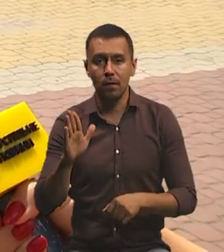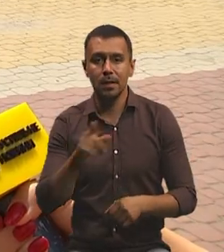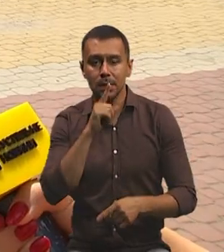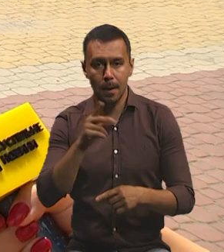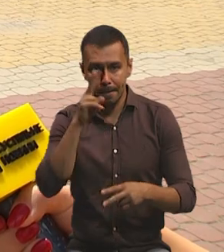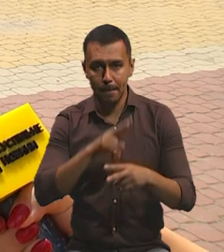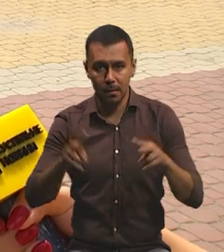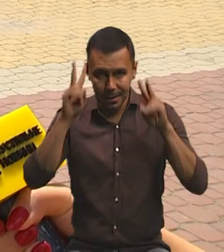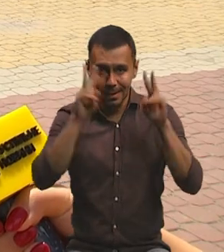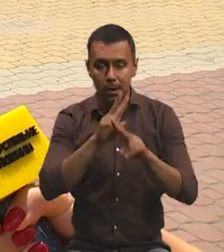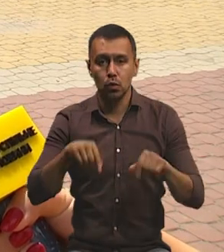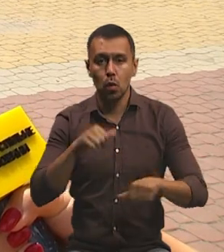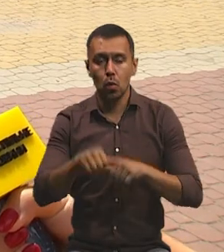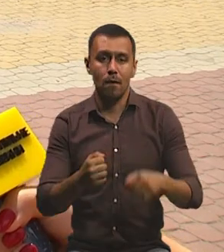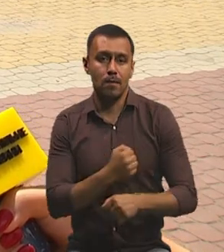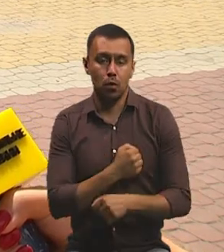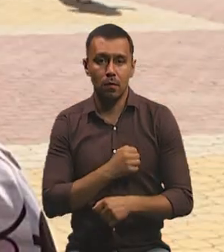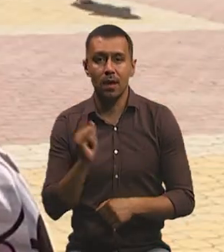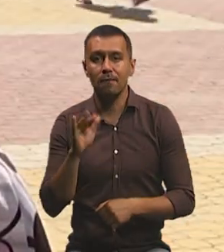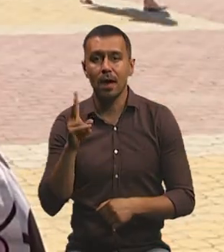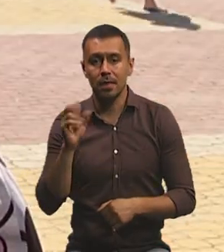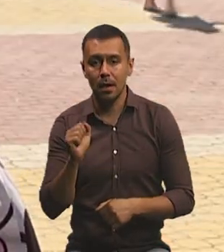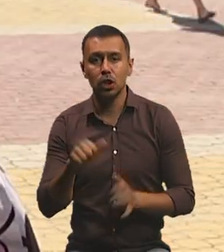безвісти зниклого цього року військового Івана.